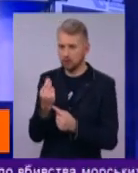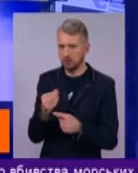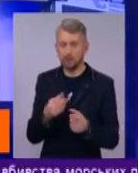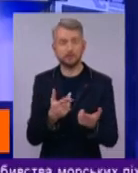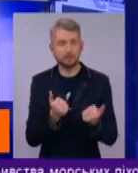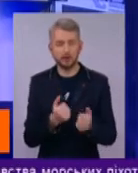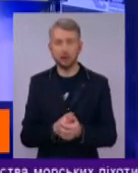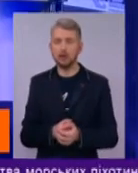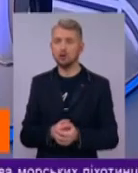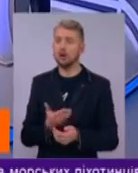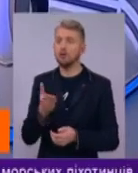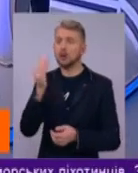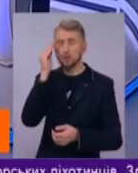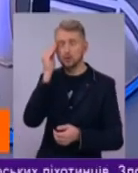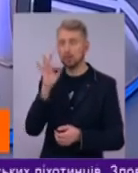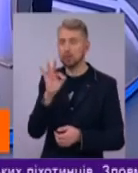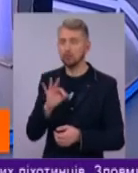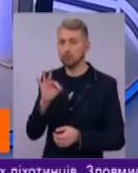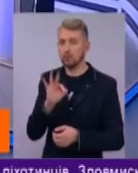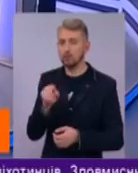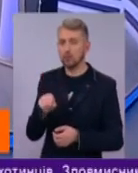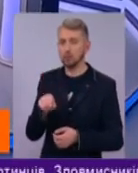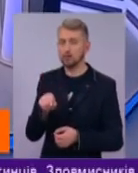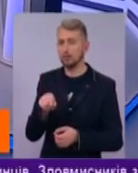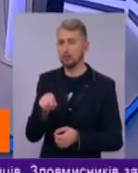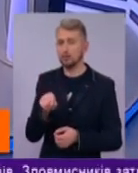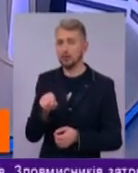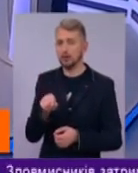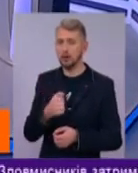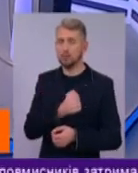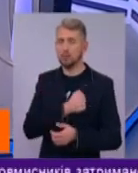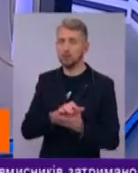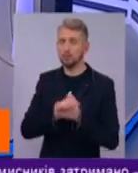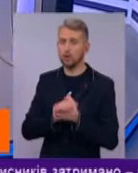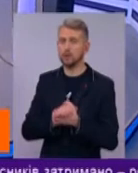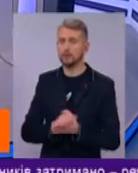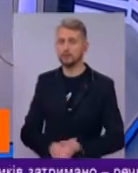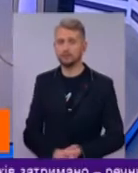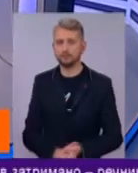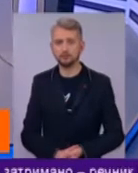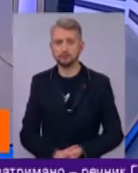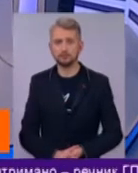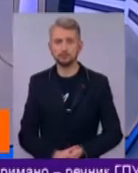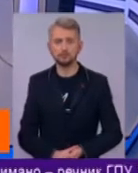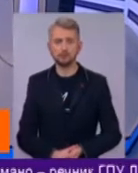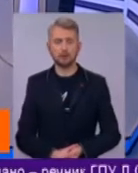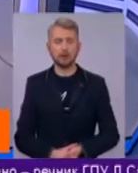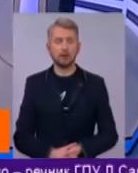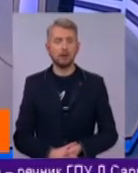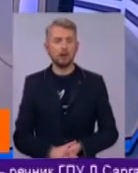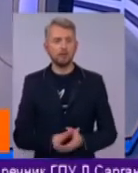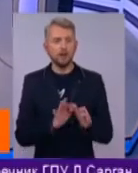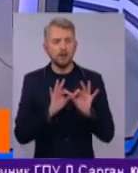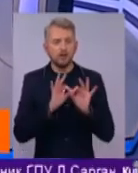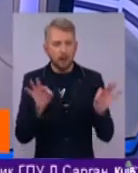грошима. Пане Валерію, будь ласка, ваша думка стосовно ось миротворців. Ну, в ідеалі мені